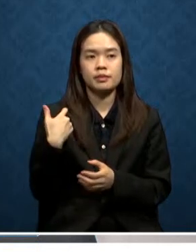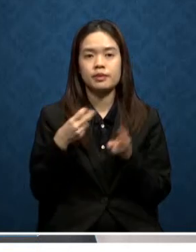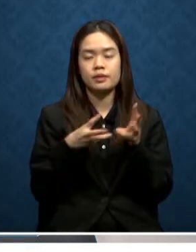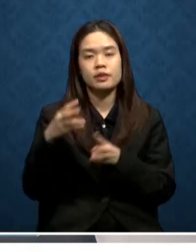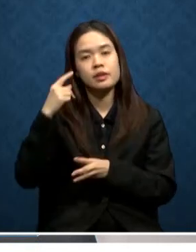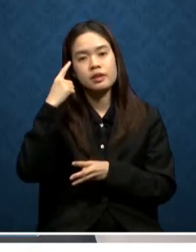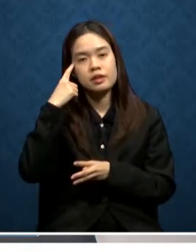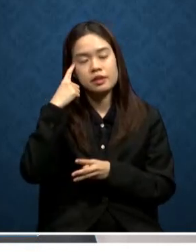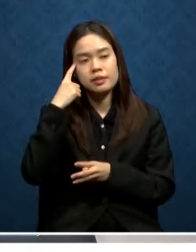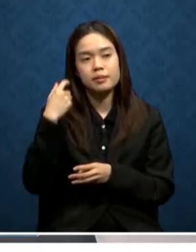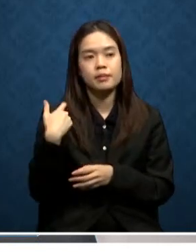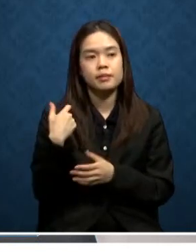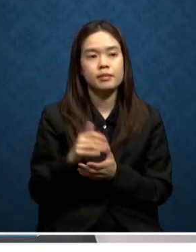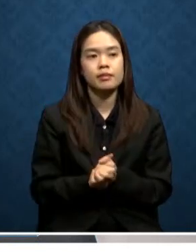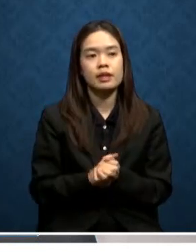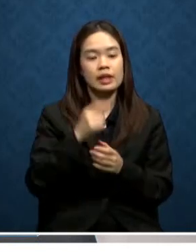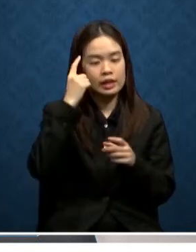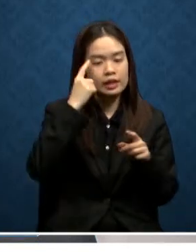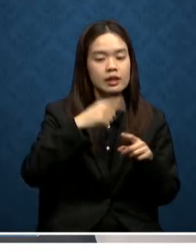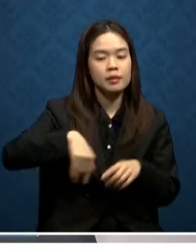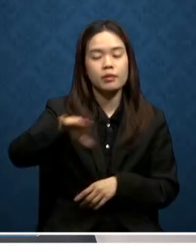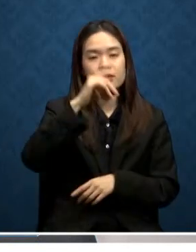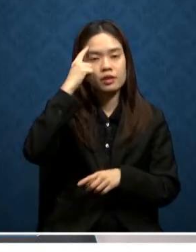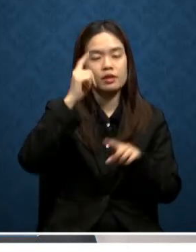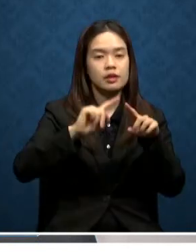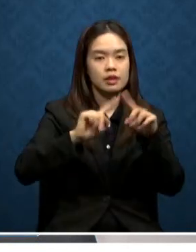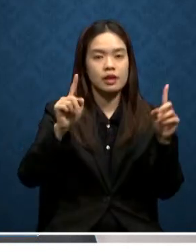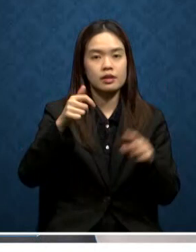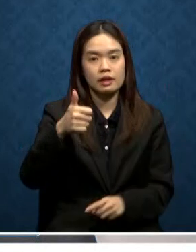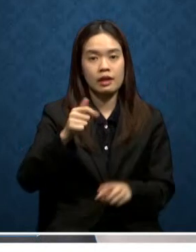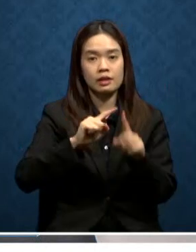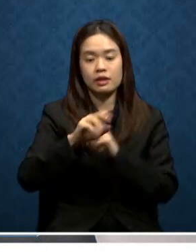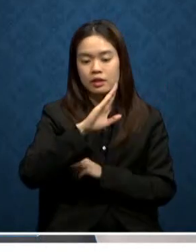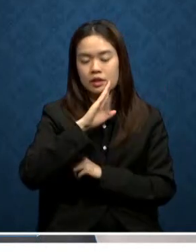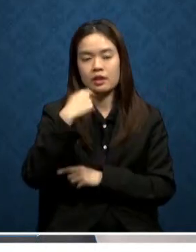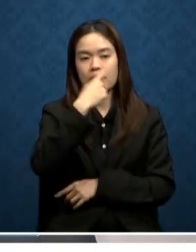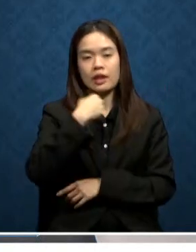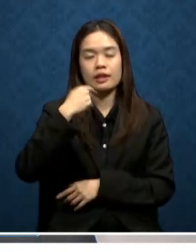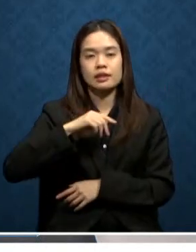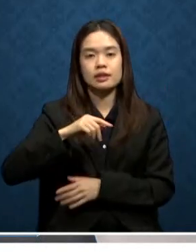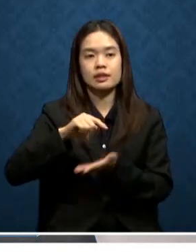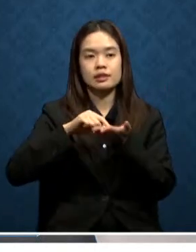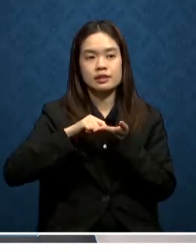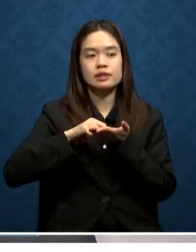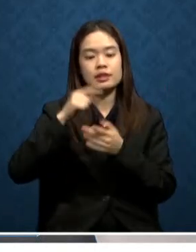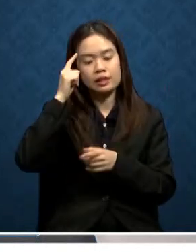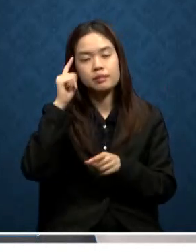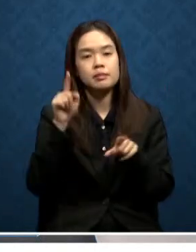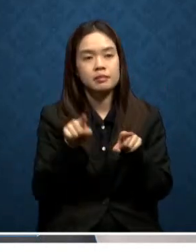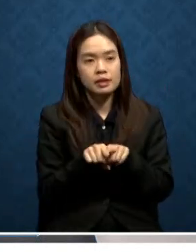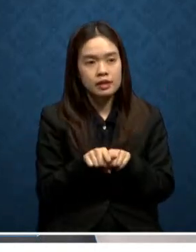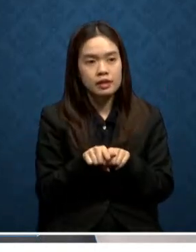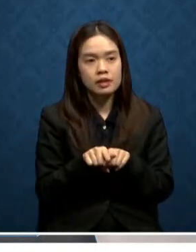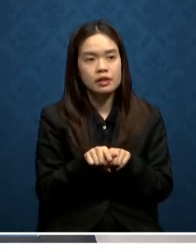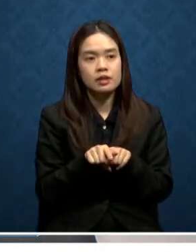อมั่นว่าทุกท่านที่อยู่ในที่นี้เห็นต่างได้คิดต่างได้แต่ความเห็นของหลายๆท่านที่เสนอนะครับเห็นด้วยนะ